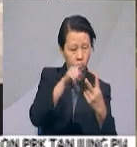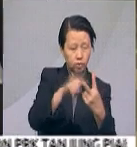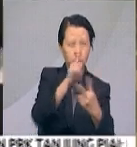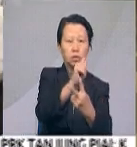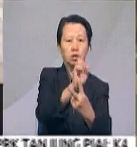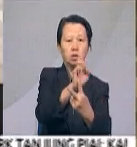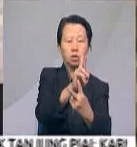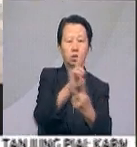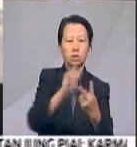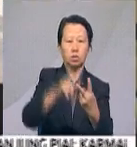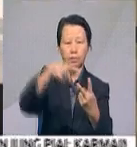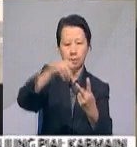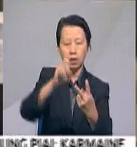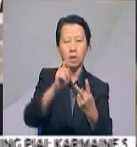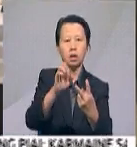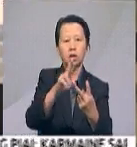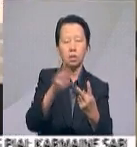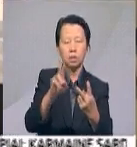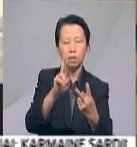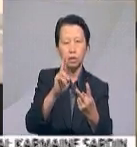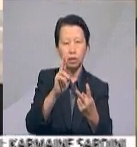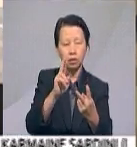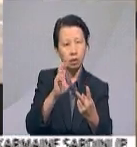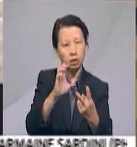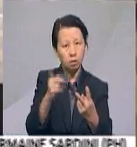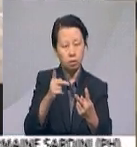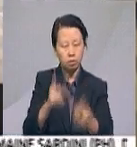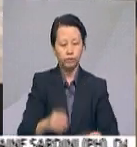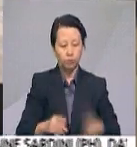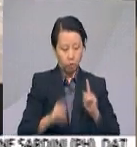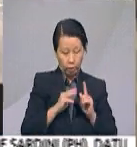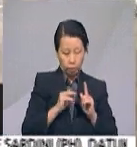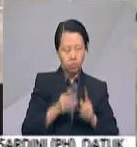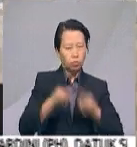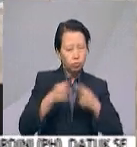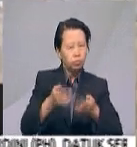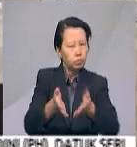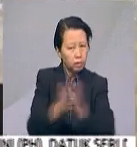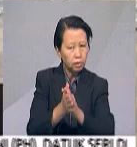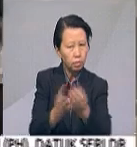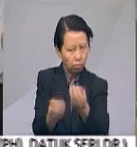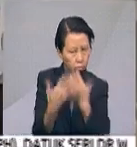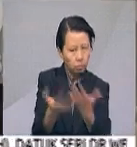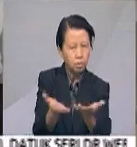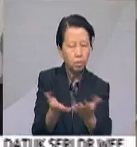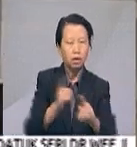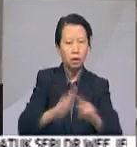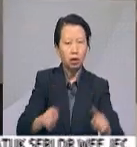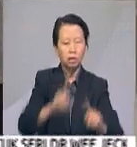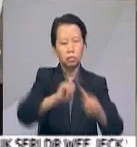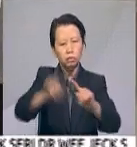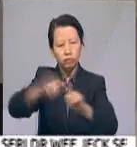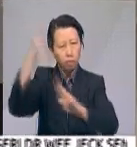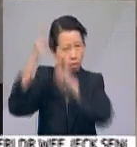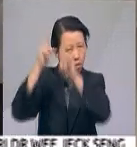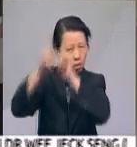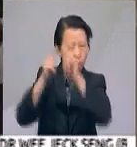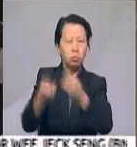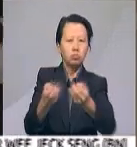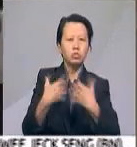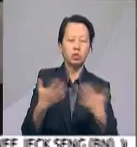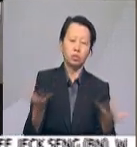Patrick Mahoney. Pihak 1MDB cuba meminta maklumat dan fakta dari Petro Saudi namun pelbagai alasan